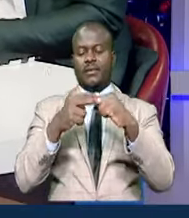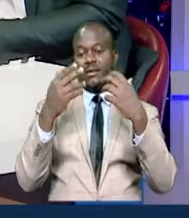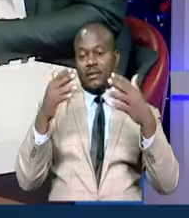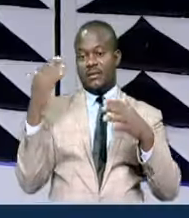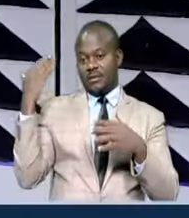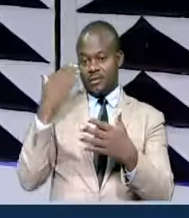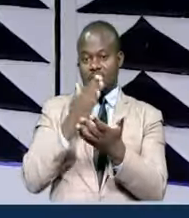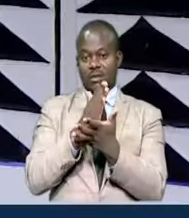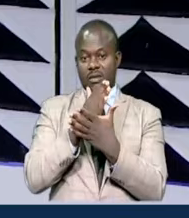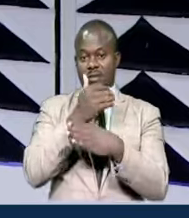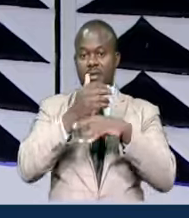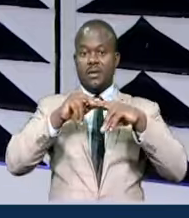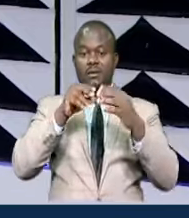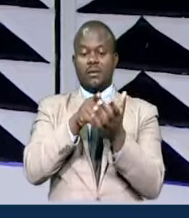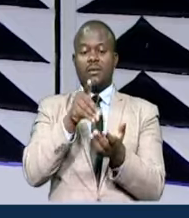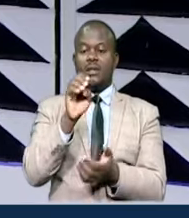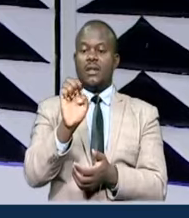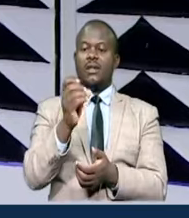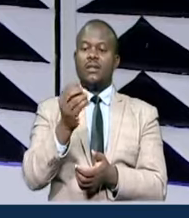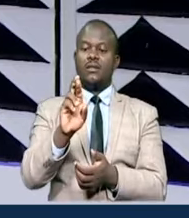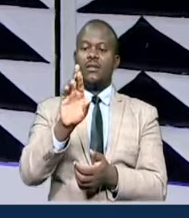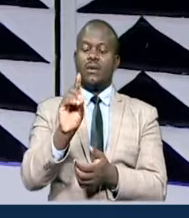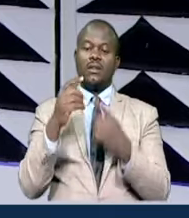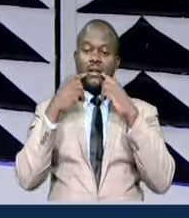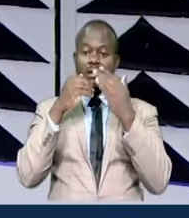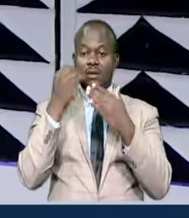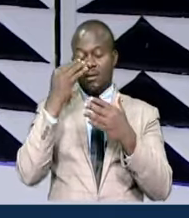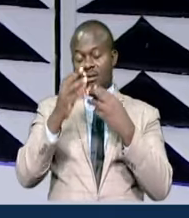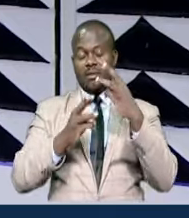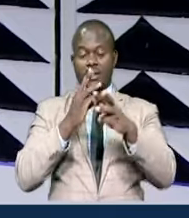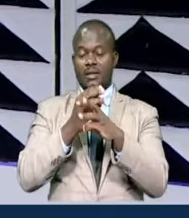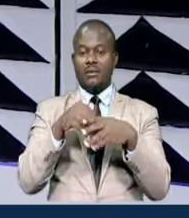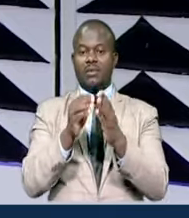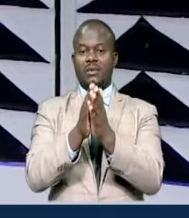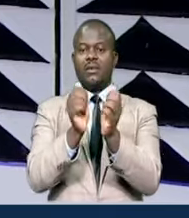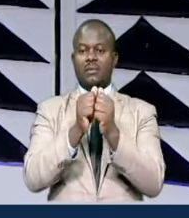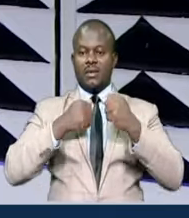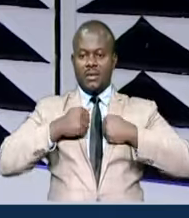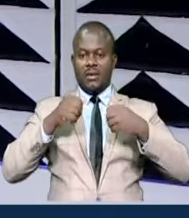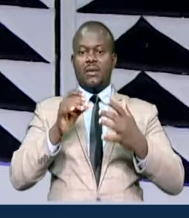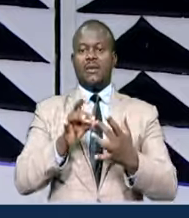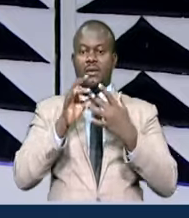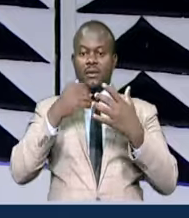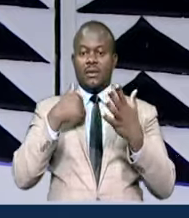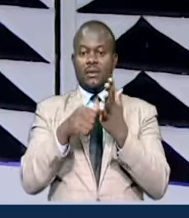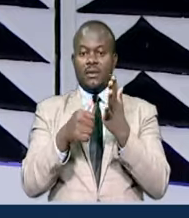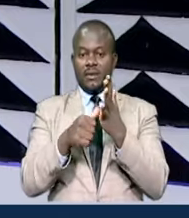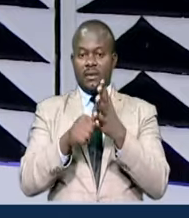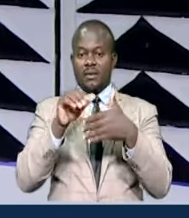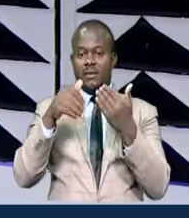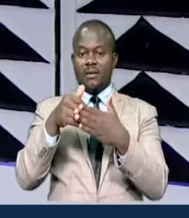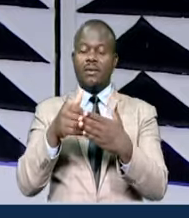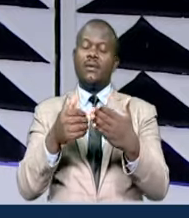Nibyo koko ministri w'intebe Dr Edouard Ngirente yavuze ko nubwo isi muri rusange n'u Rwanda by'umwihariko byahuye n'ibizazane